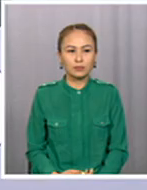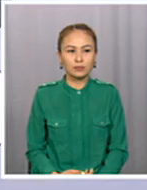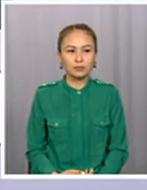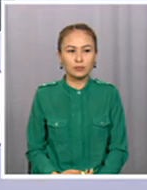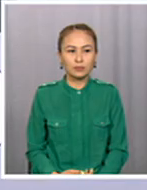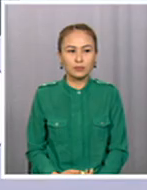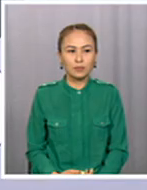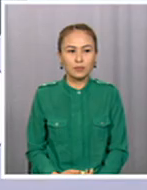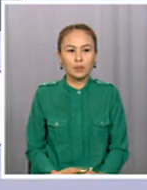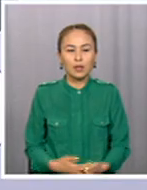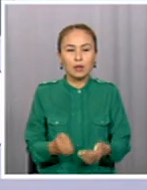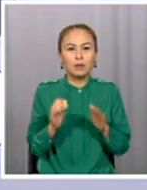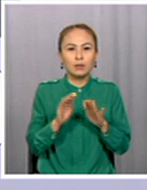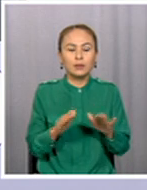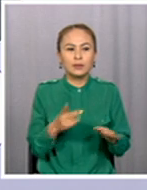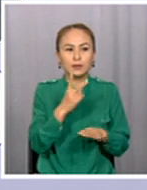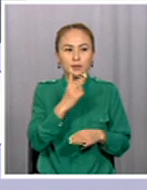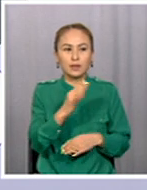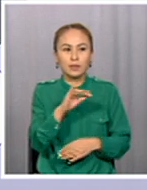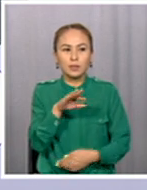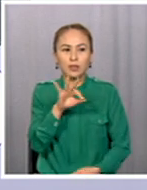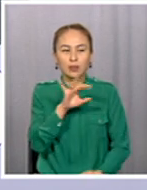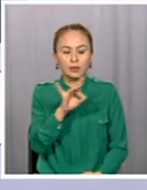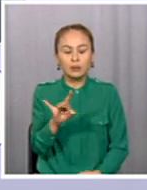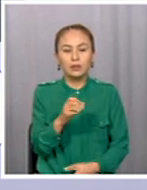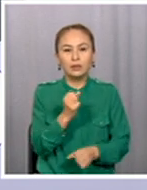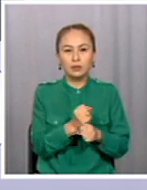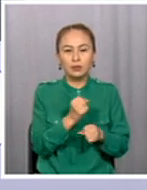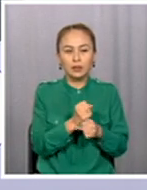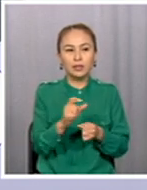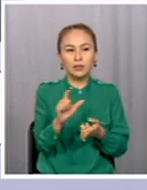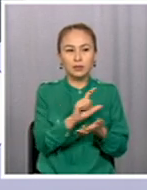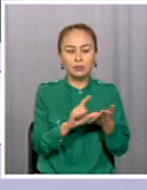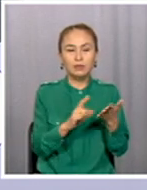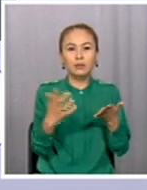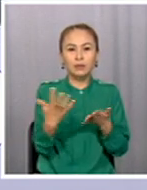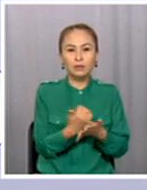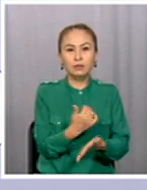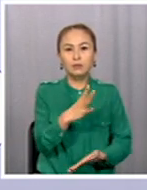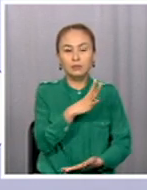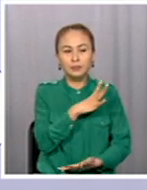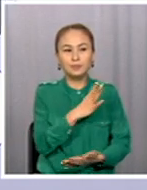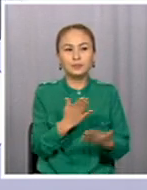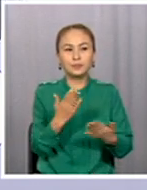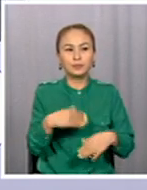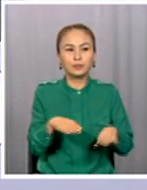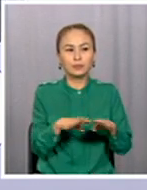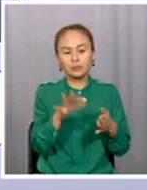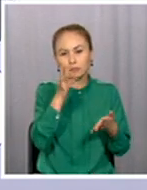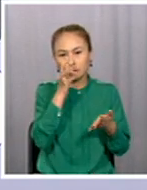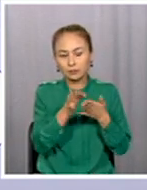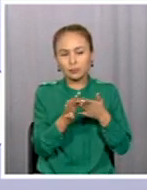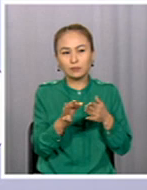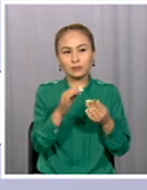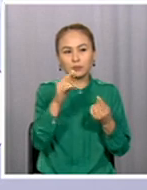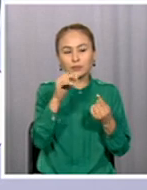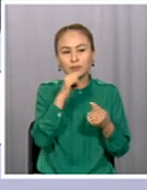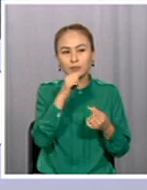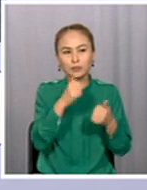Ал балалар, екі императордың жасаған реформаларын анықтай алдыңыздар ма? Ал біз дұрыс жауаппен салыстырып көрейік.